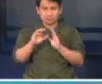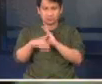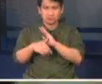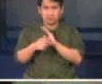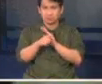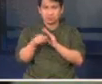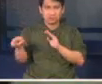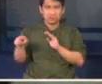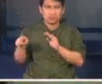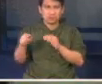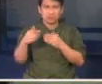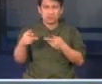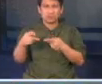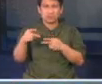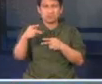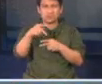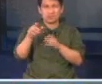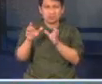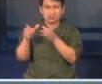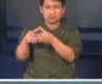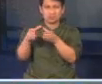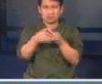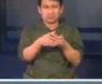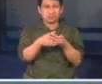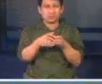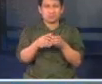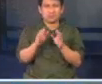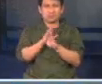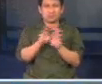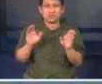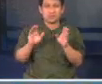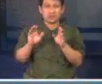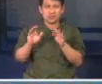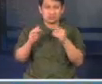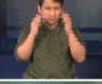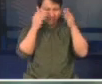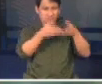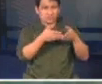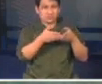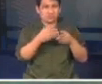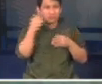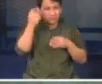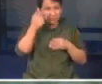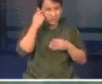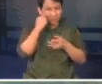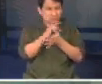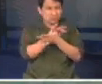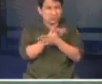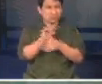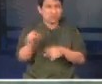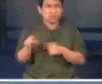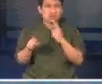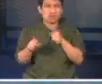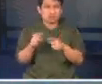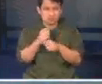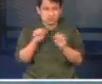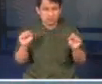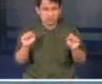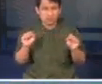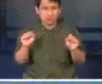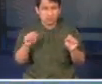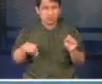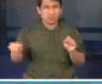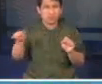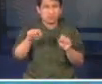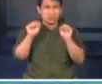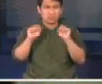mga progresibong partido. Mas dapat umanong ito ng pamahalaan ng atensyon sa pandemya at sa seguridad ng bansa,